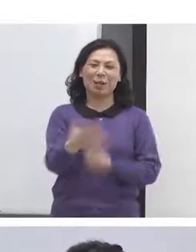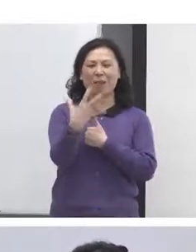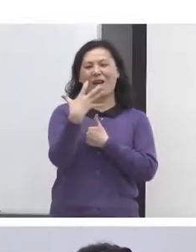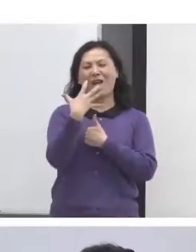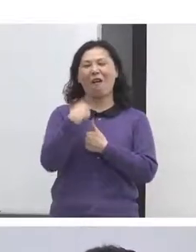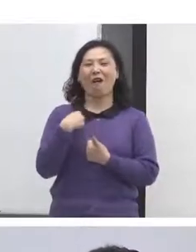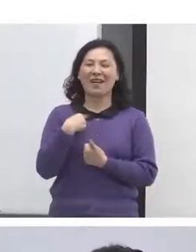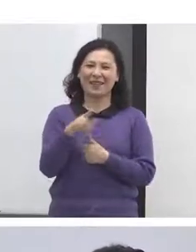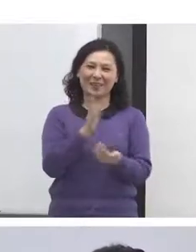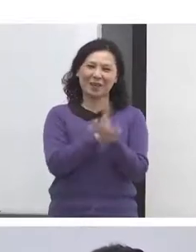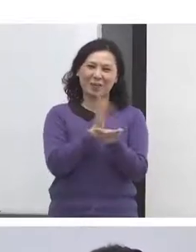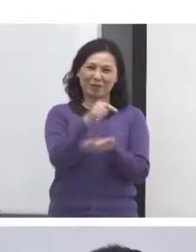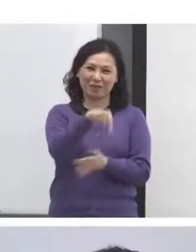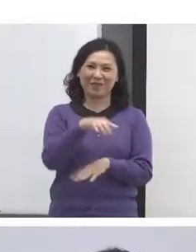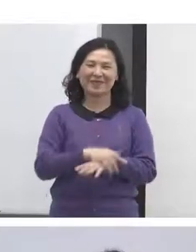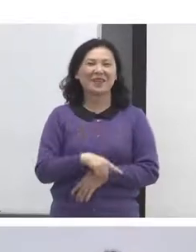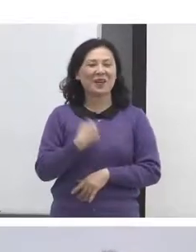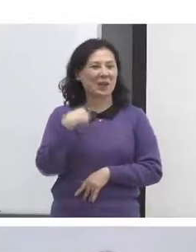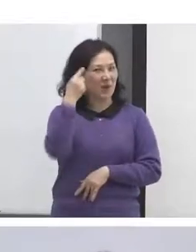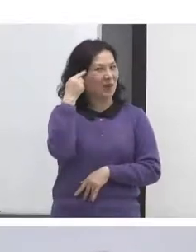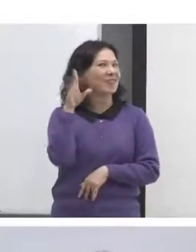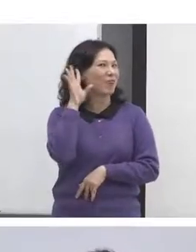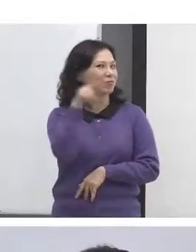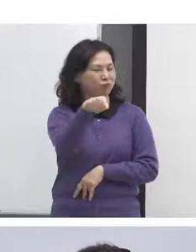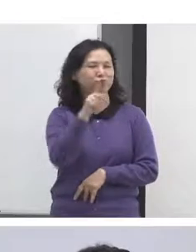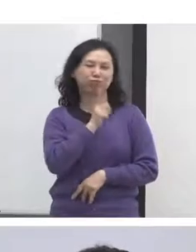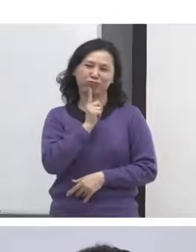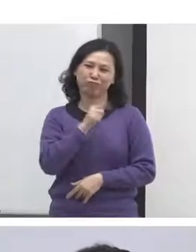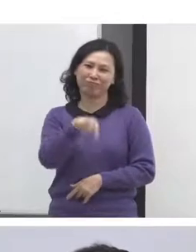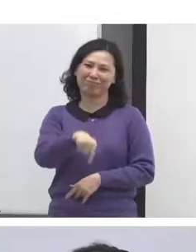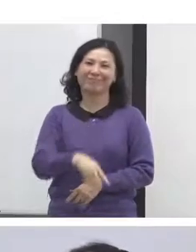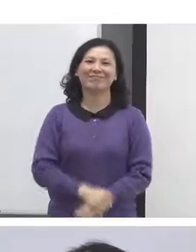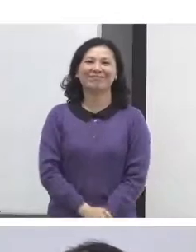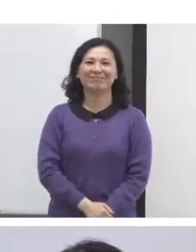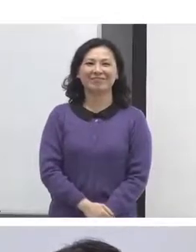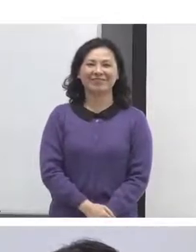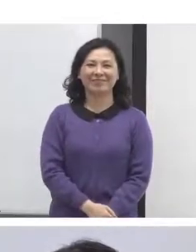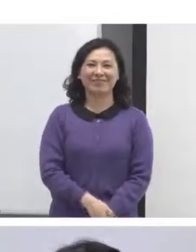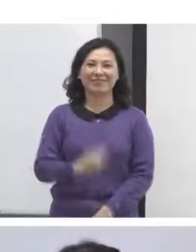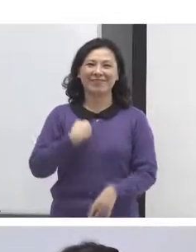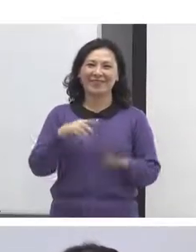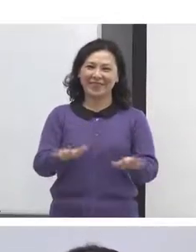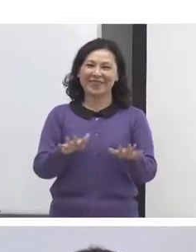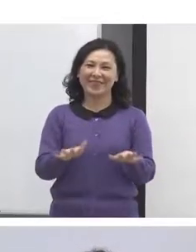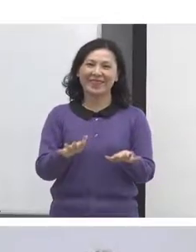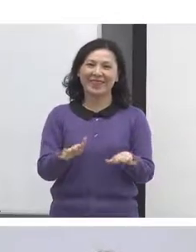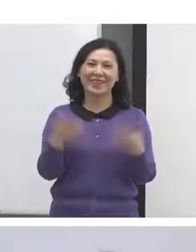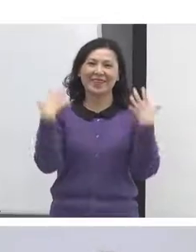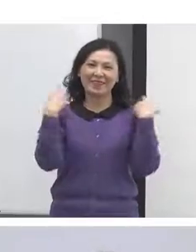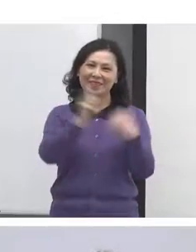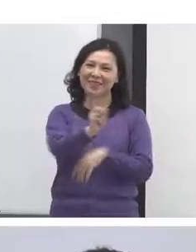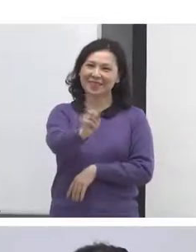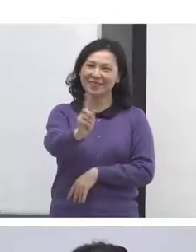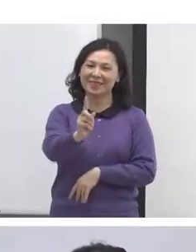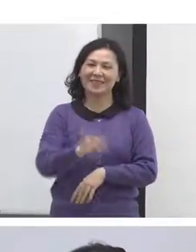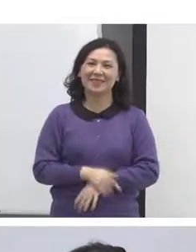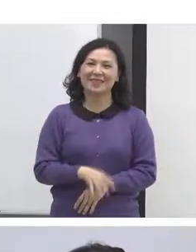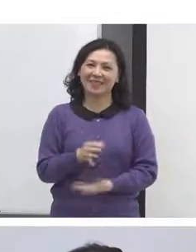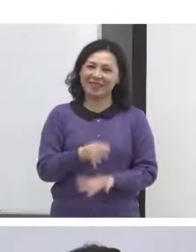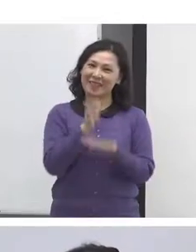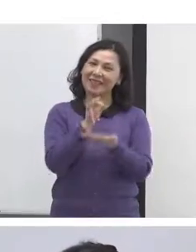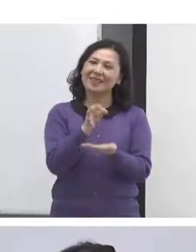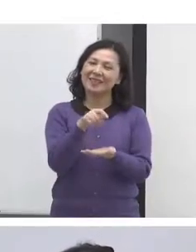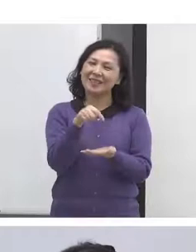讲这个。其实我比较想要听他讲这个，所以就是我今天的功能可能就是提出一些比